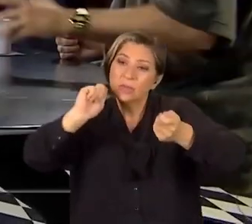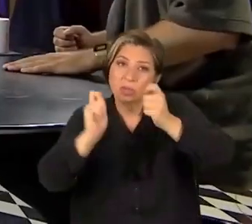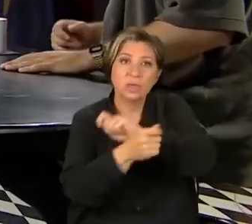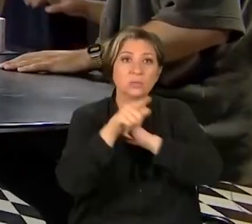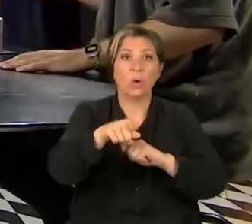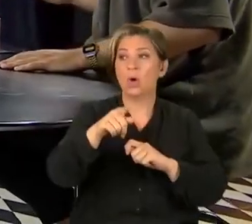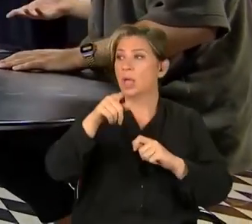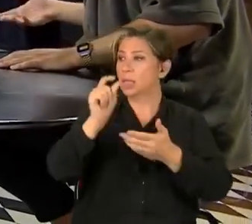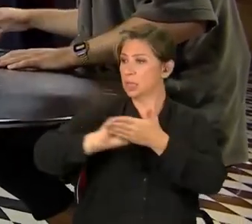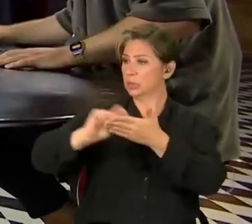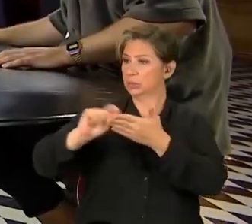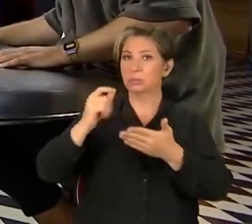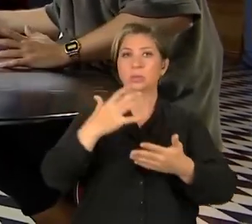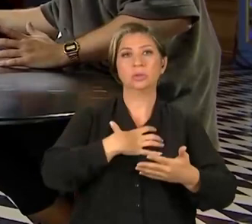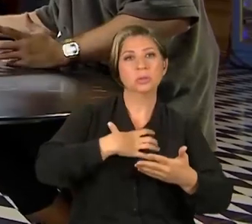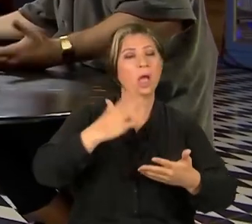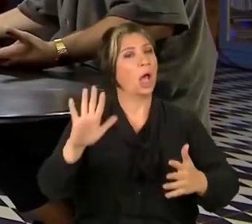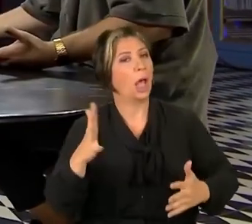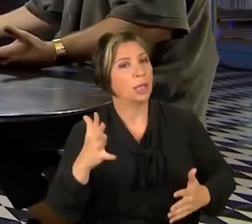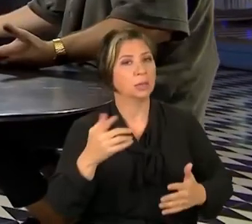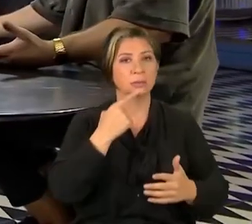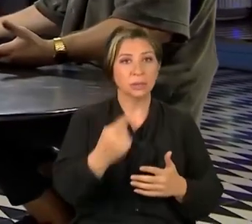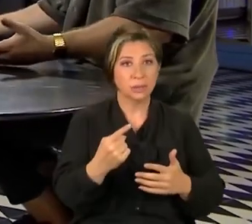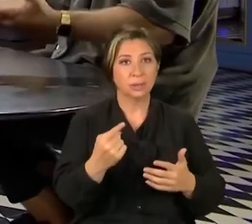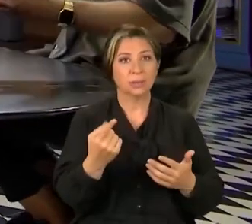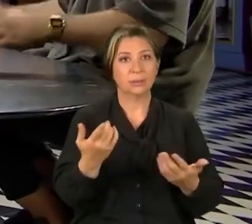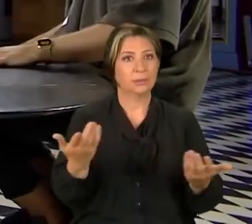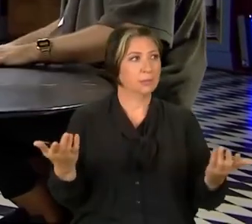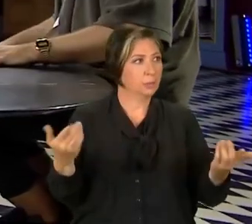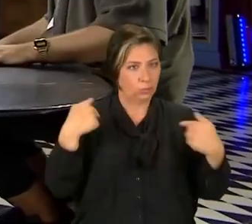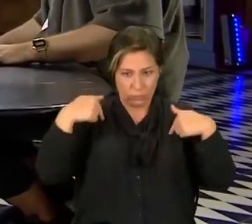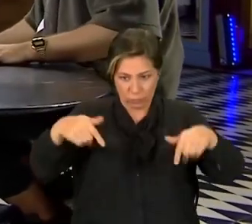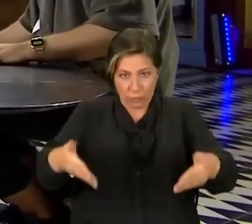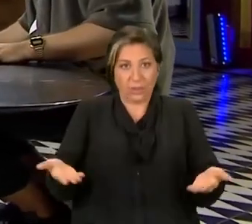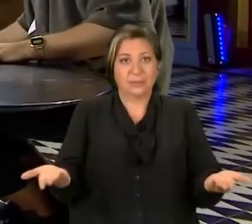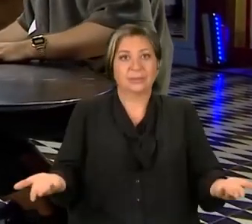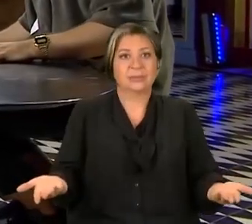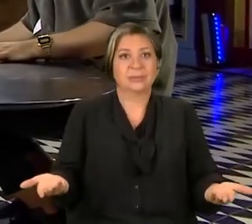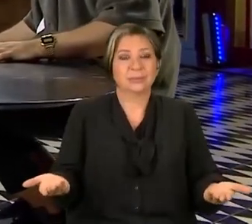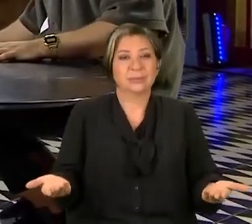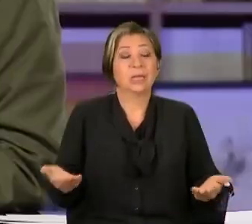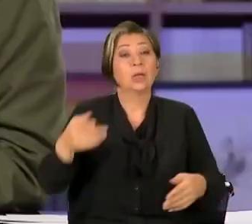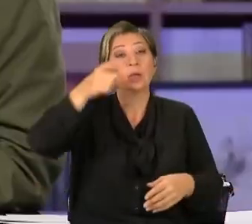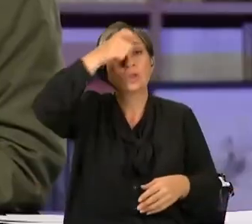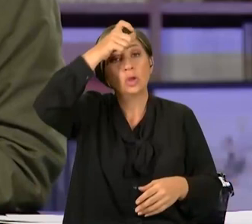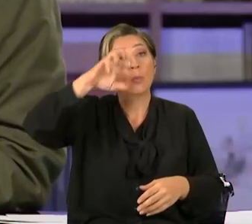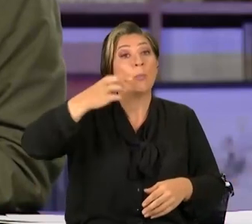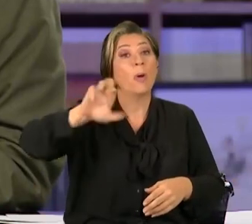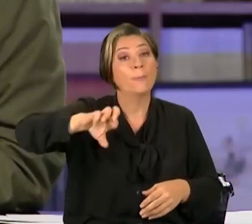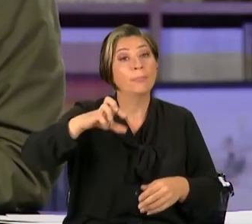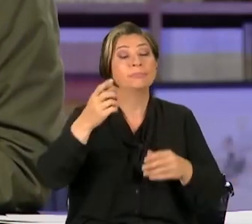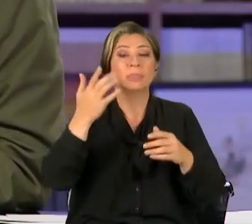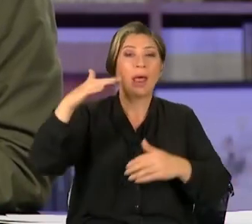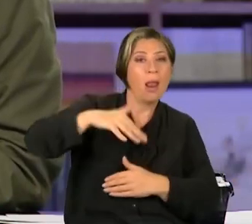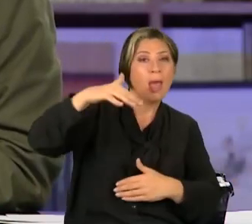oradan bir adam çıkıyor yazarım derdimi kendime Hayırdır diye bir girdik Bugün de buradayız Aslında Türk popo rap olarak